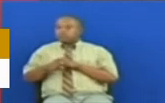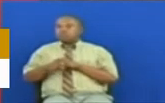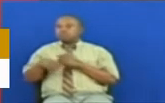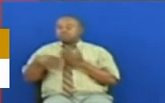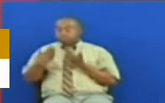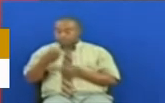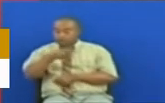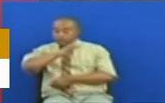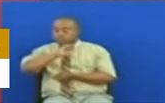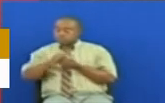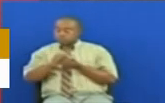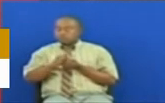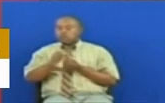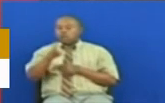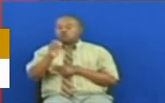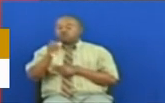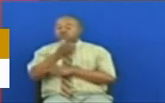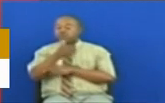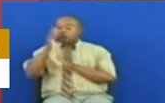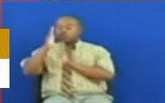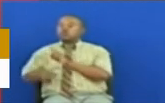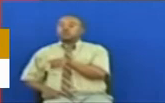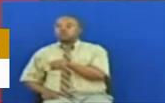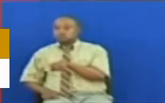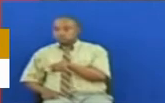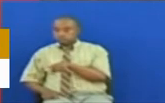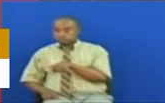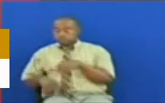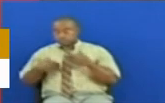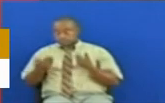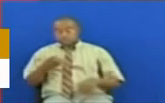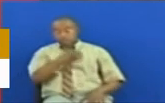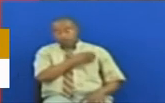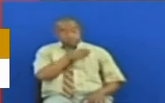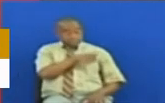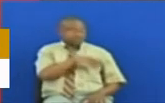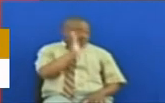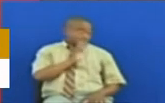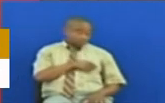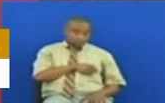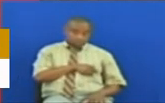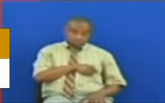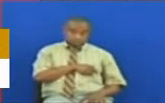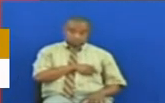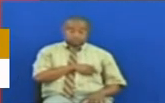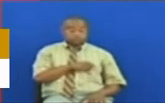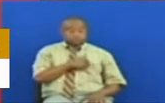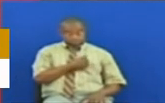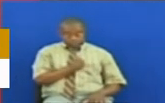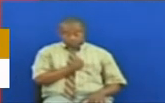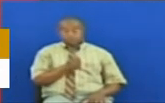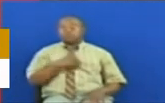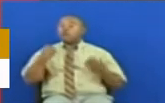ya uvuvi wa bahari kuu. Wakati umekuwa ni kwenu, mawaziri hii ni vijana, waziri mko energetic. Mimi